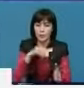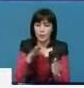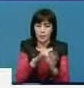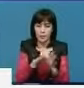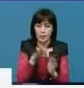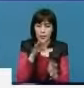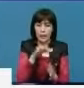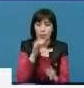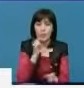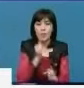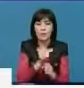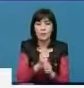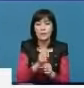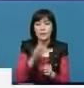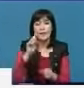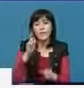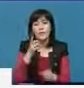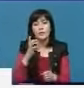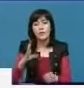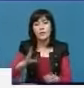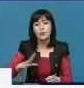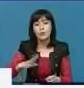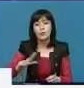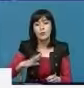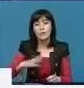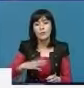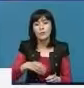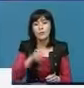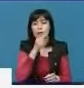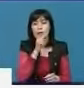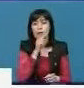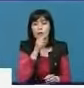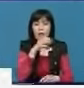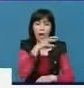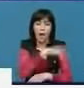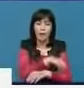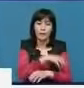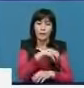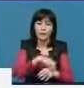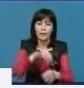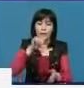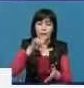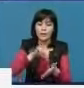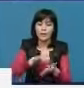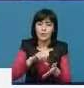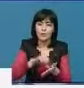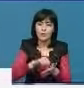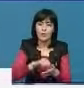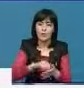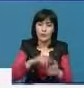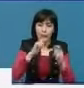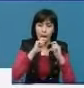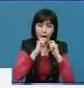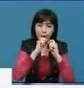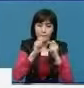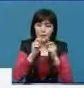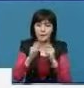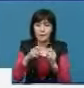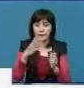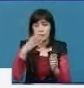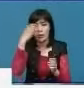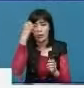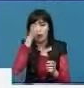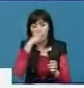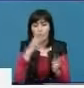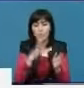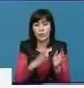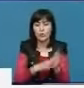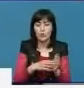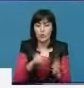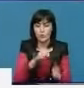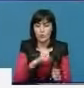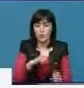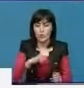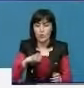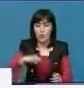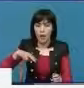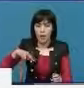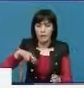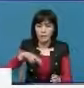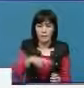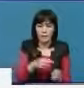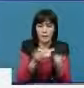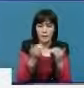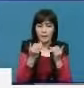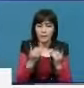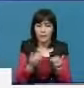жасады. Алғыш болып дауыс берген ардагерді комиссия мүшелері құралақан жібермеді. Жасы 90-нан асыда өз аяғымен келіп дауыс берген